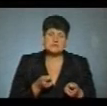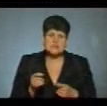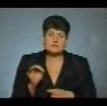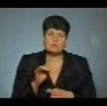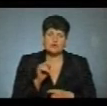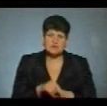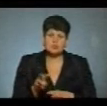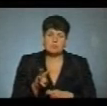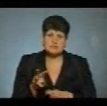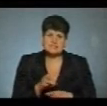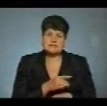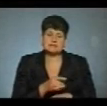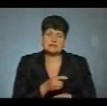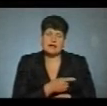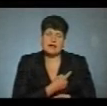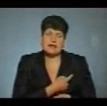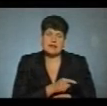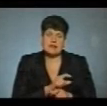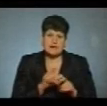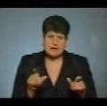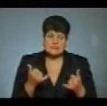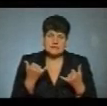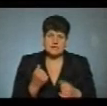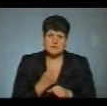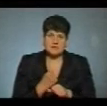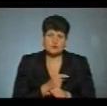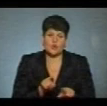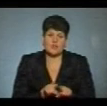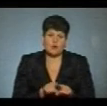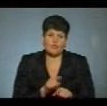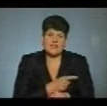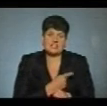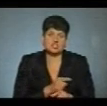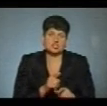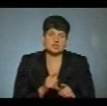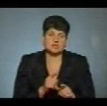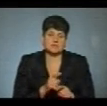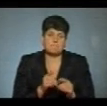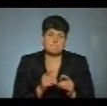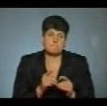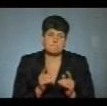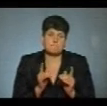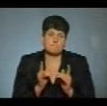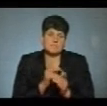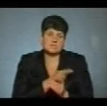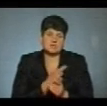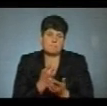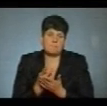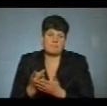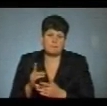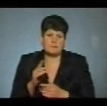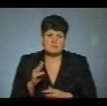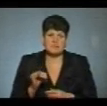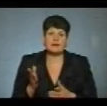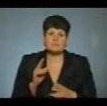що Монастирська лікарня, вже коли мова йшла про Монастирську, зараз працює як шпиталь. Що це означає? Чи де будуть лікуватися тоді люди,